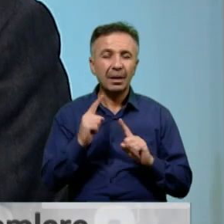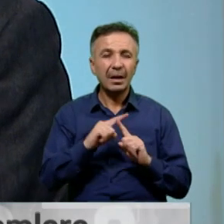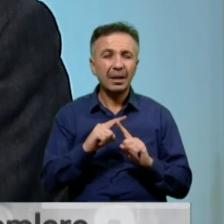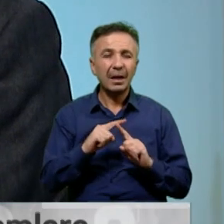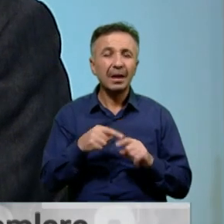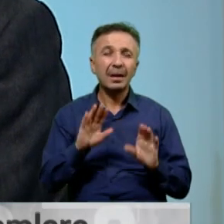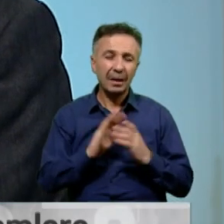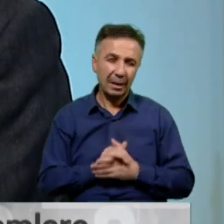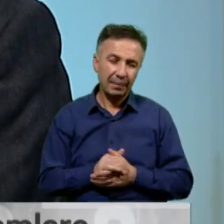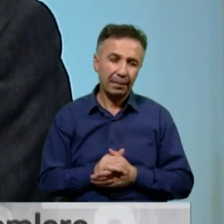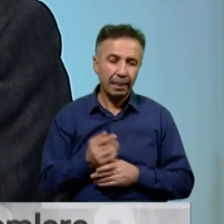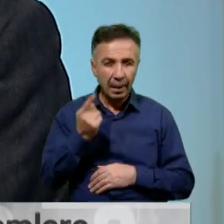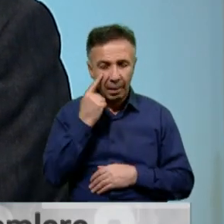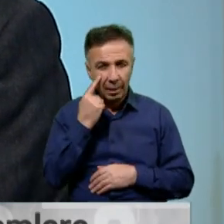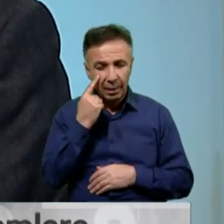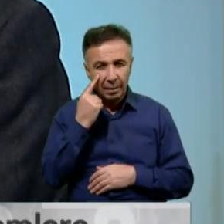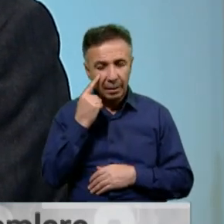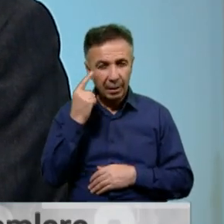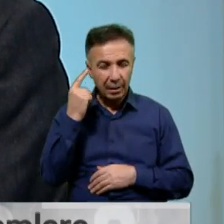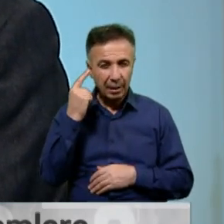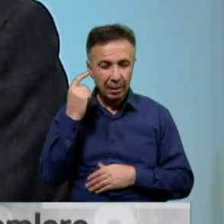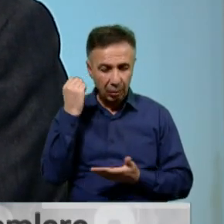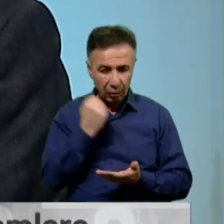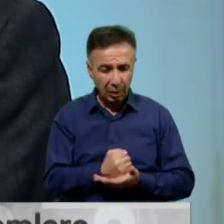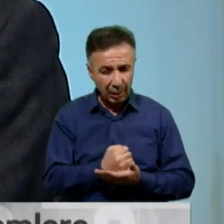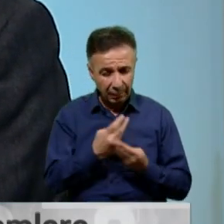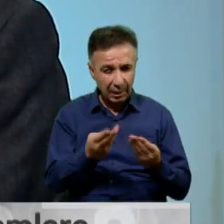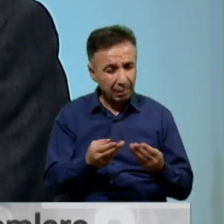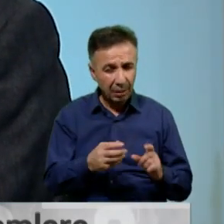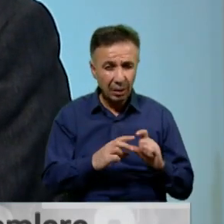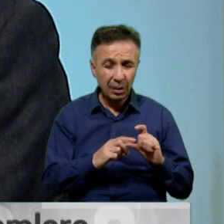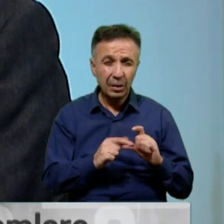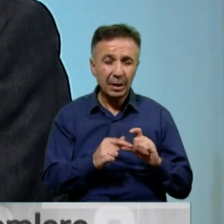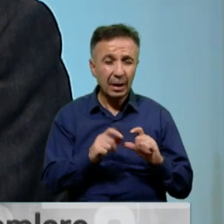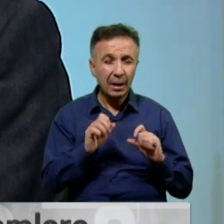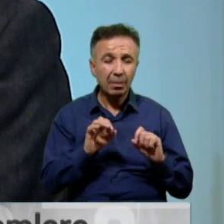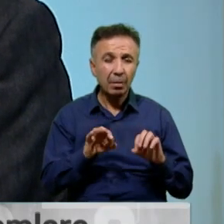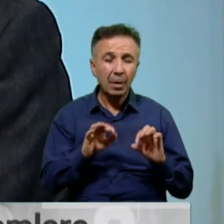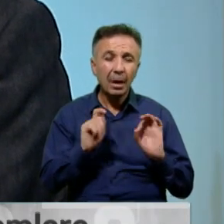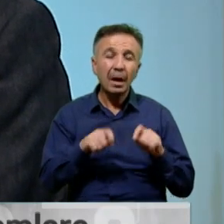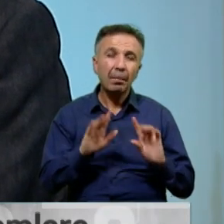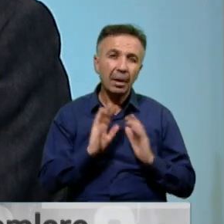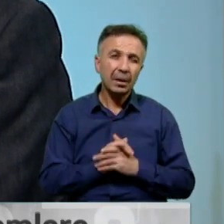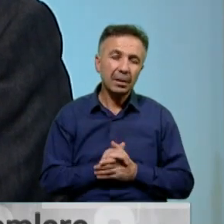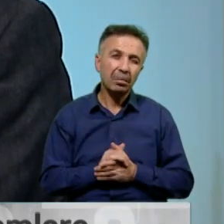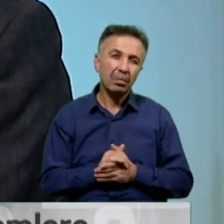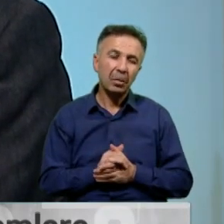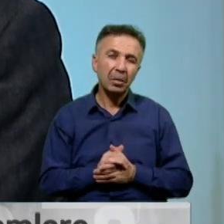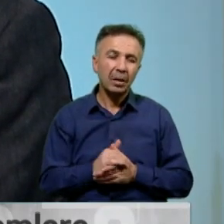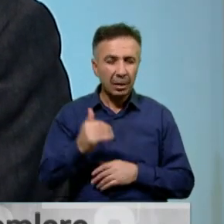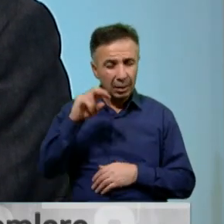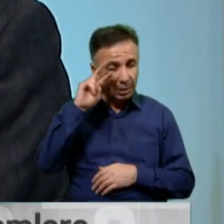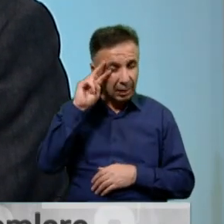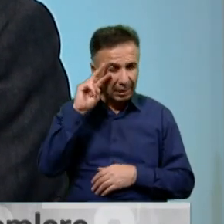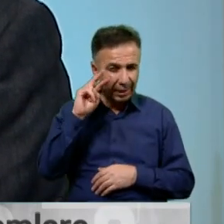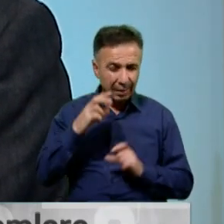resmi devletin onayladığı bir şirket bunu yapamaz. Sahtekarlık bu. Bu paravan şirket